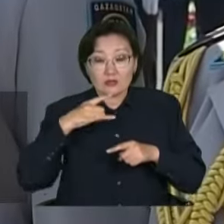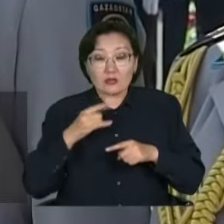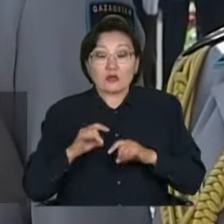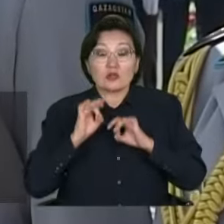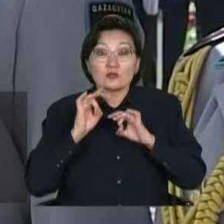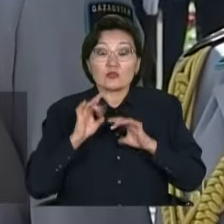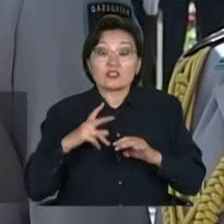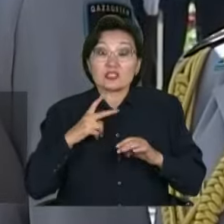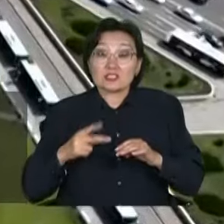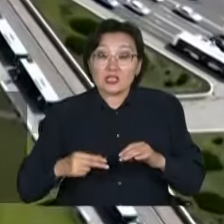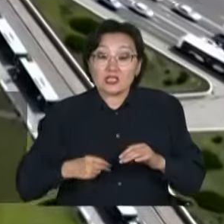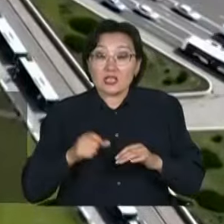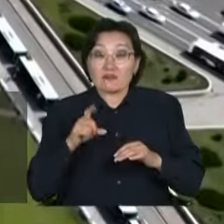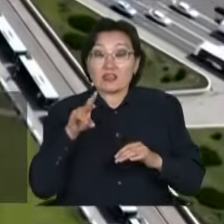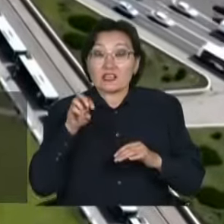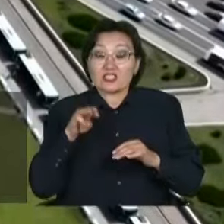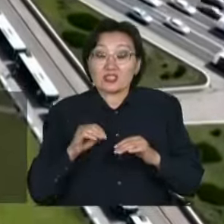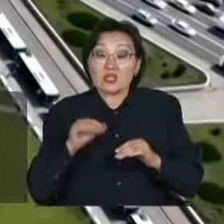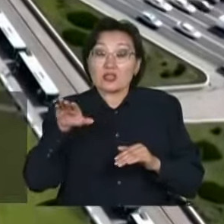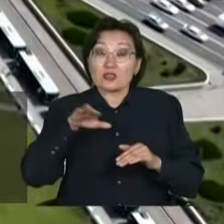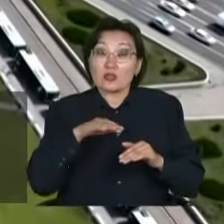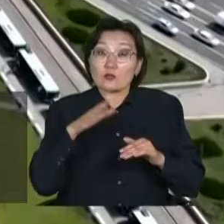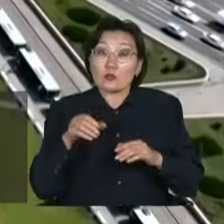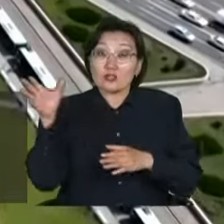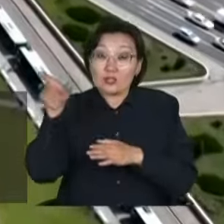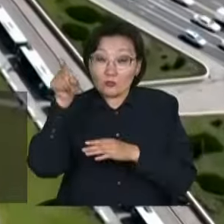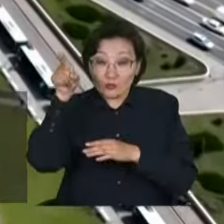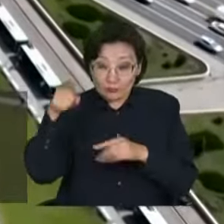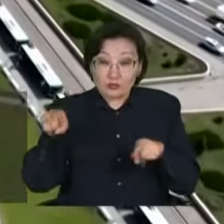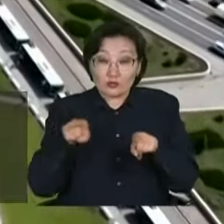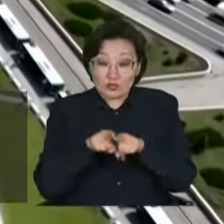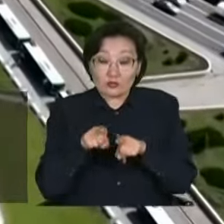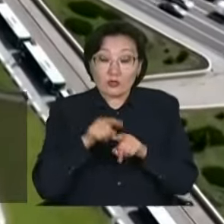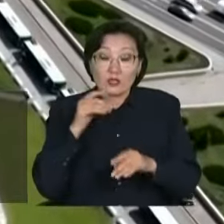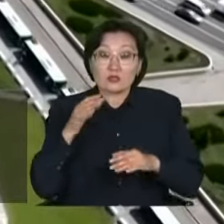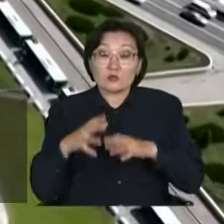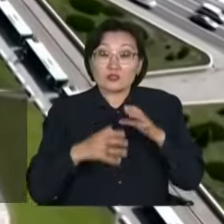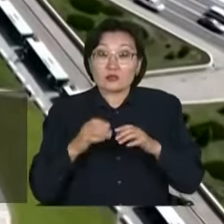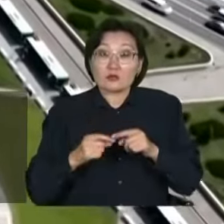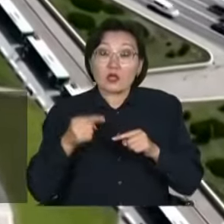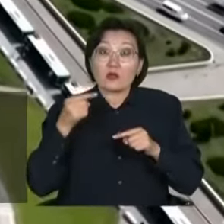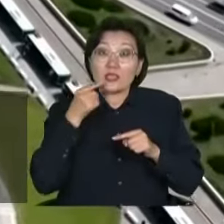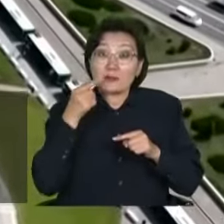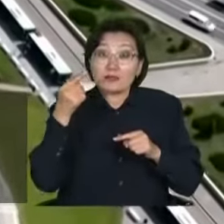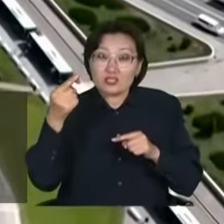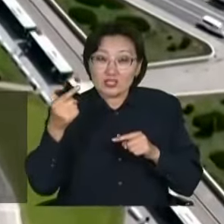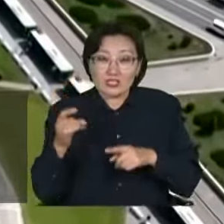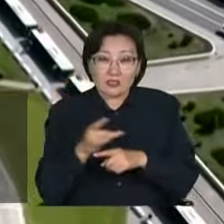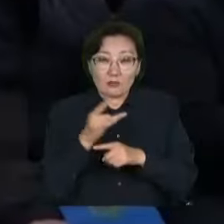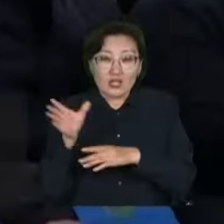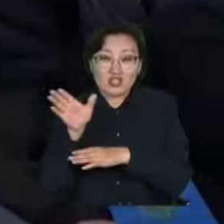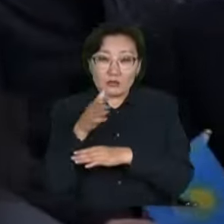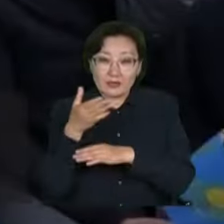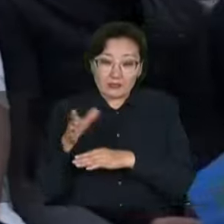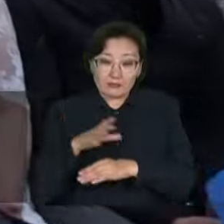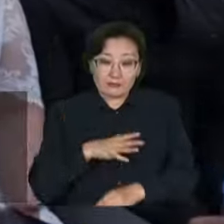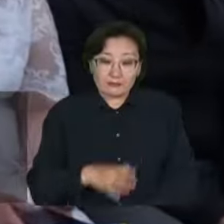қыздары Эверестке шықты. Туымыз әлемнің ең биік шыңында тағы да желбіреді.